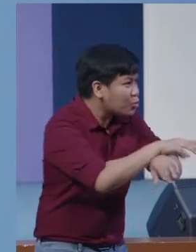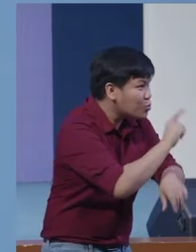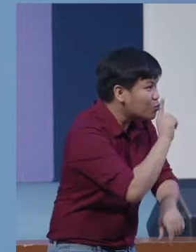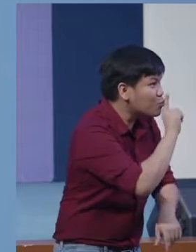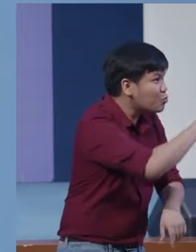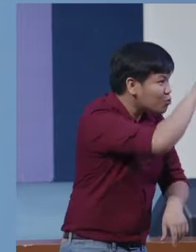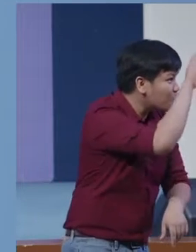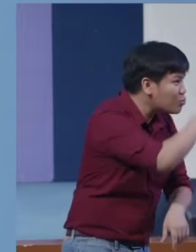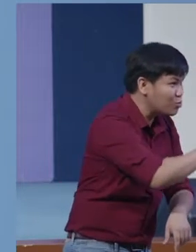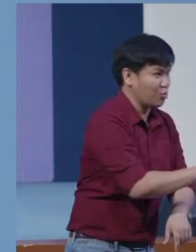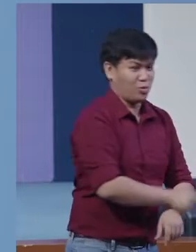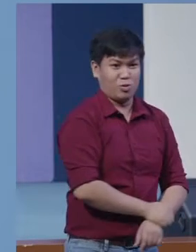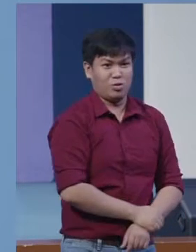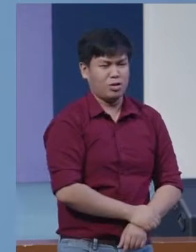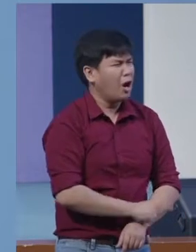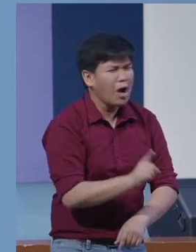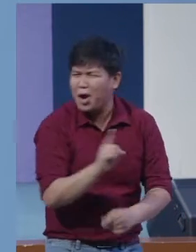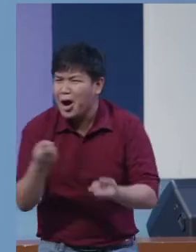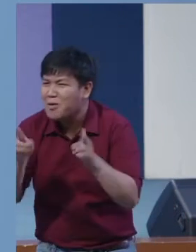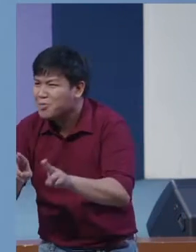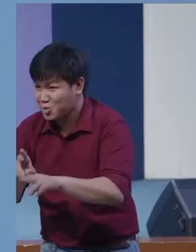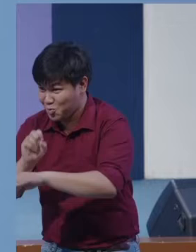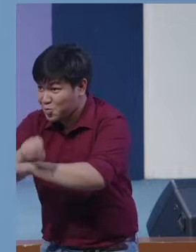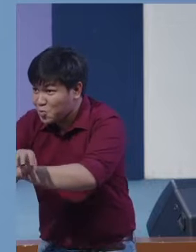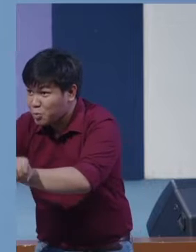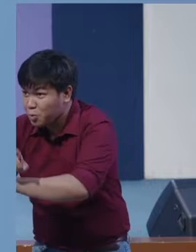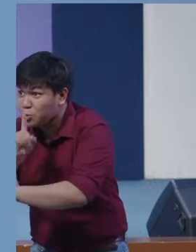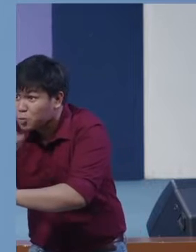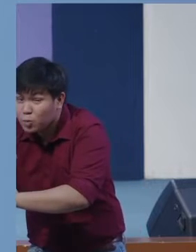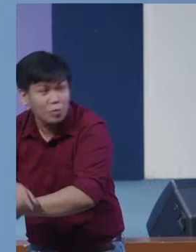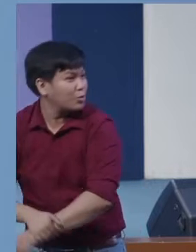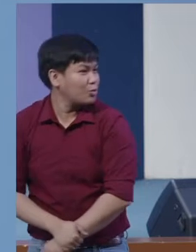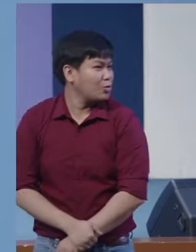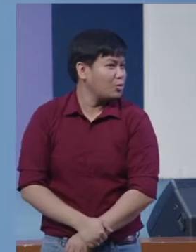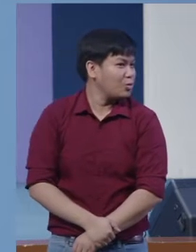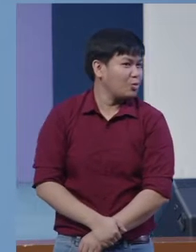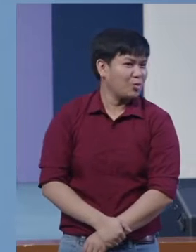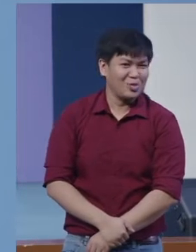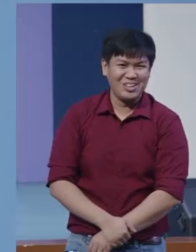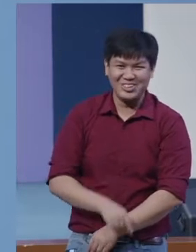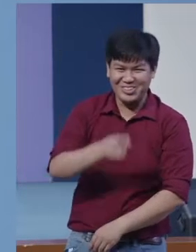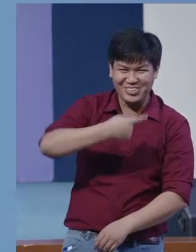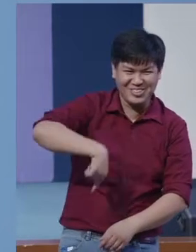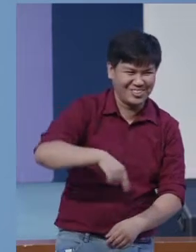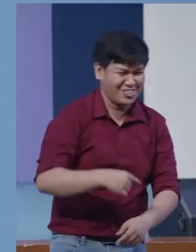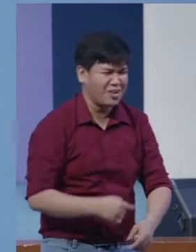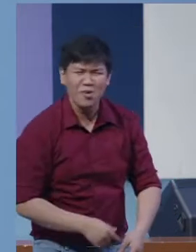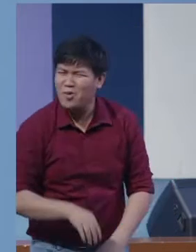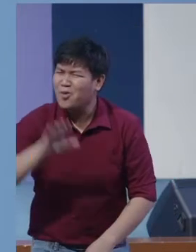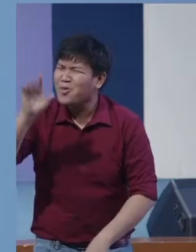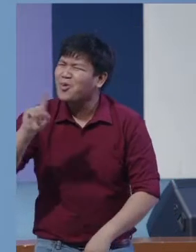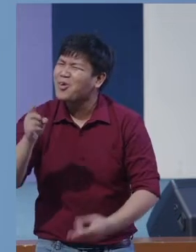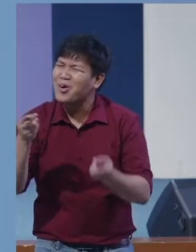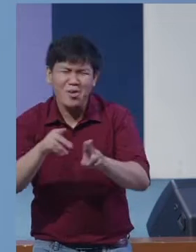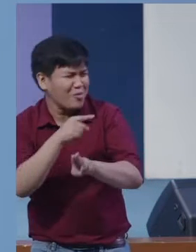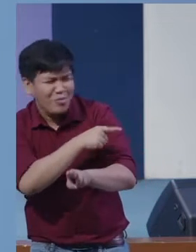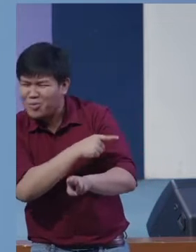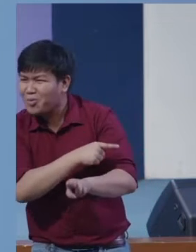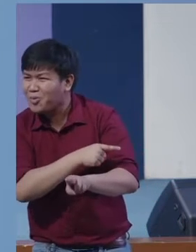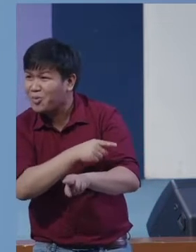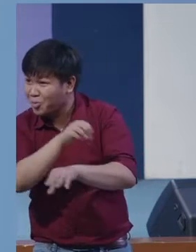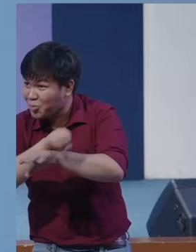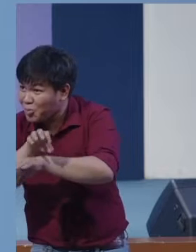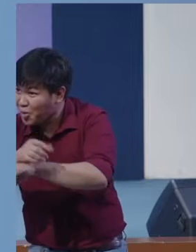Mare, ano na? No? Si Marisa. Mare, isa